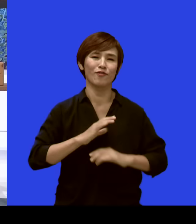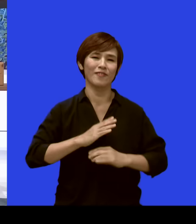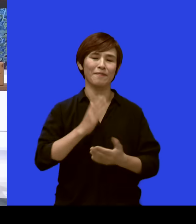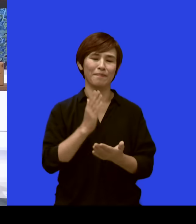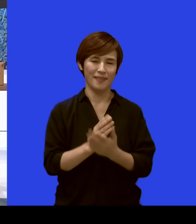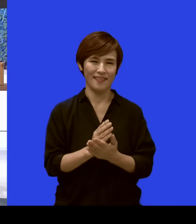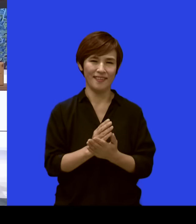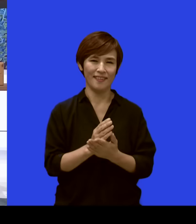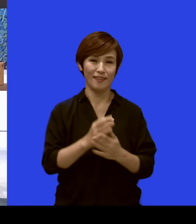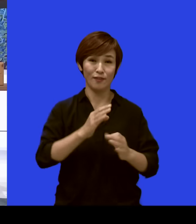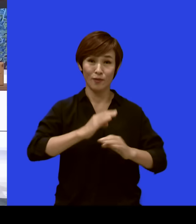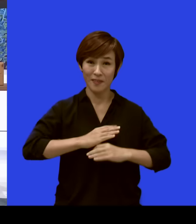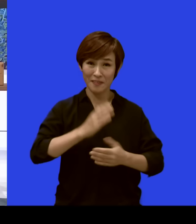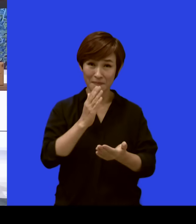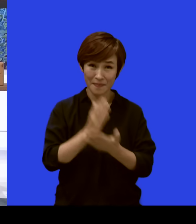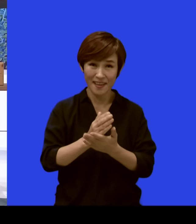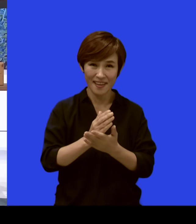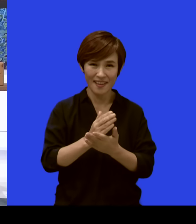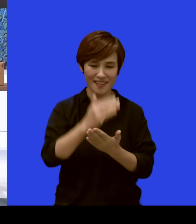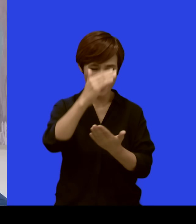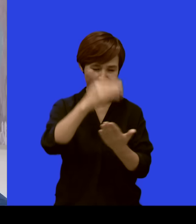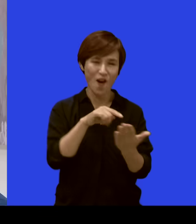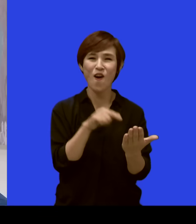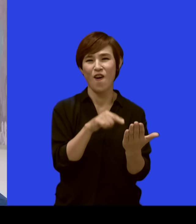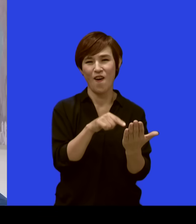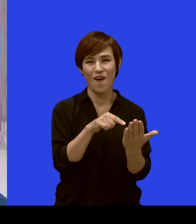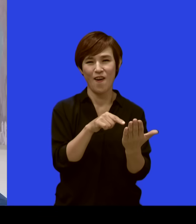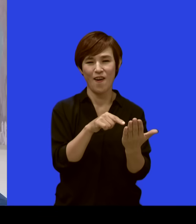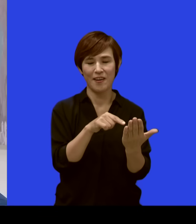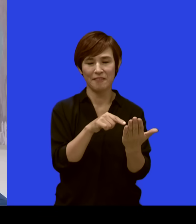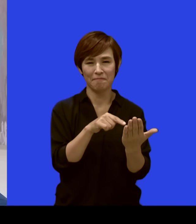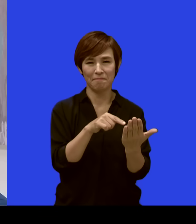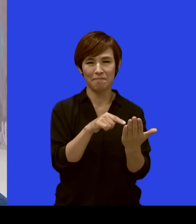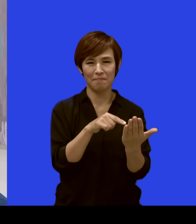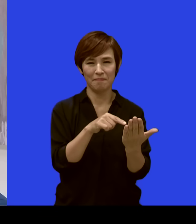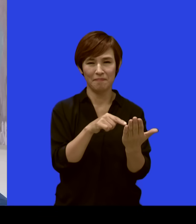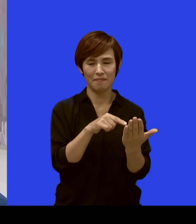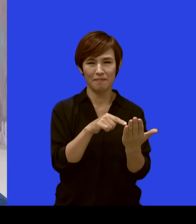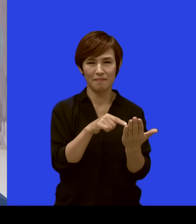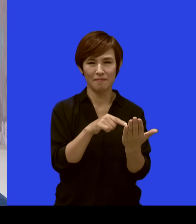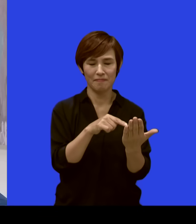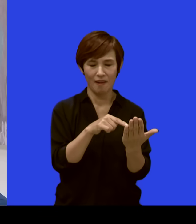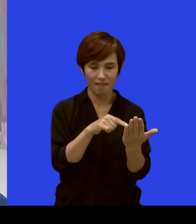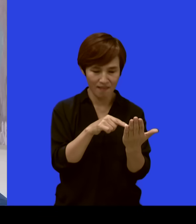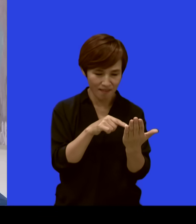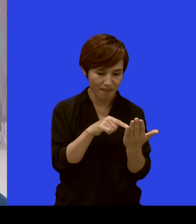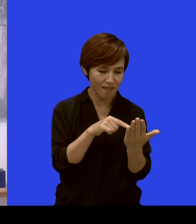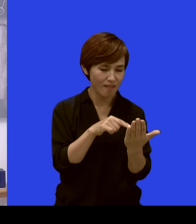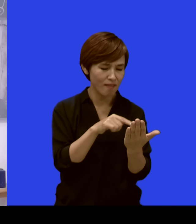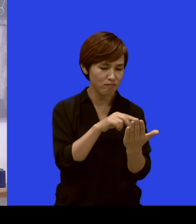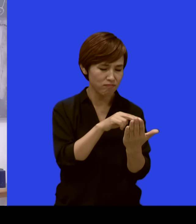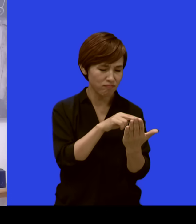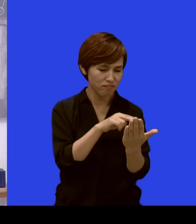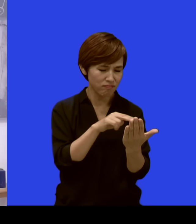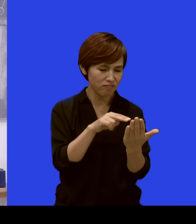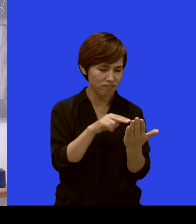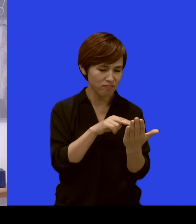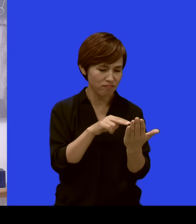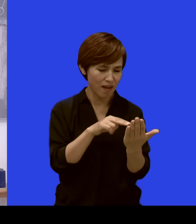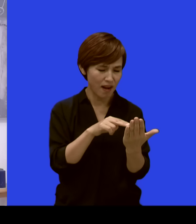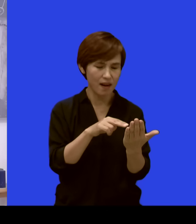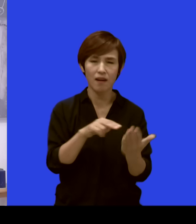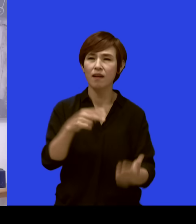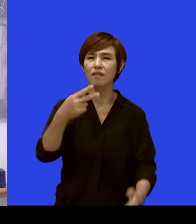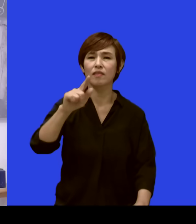말라, 놀라지 말라. 뭐 이 얘기가 계속 나와요. 근데 결국 그게 제 귀에 조금 지나고 나니까